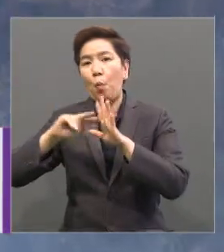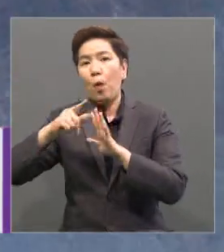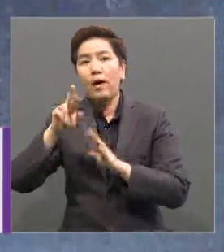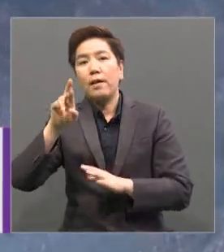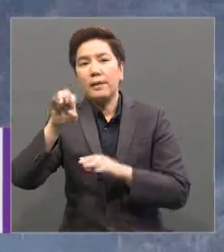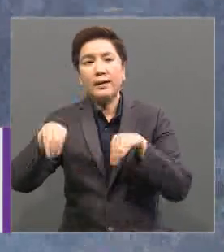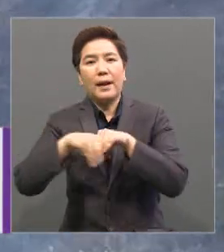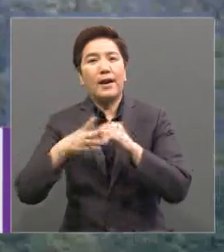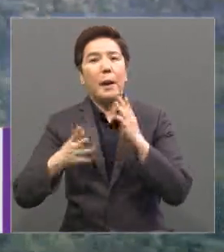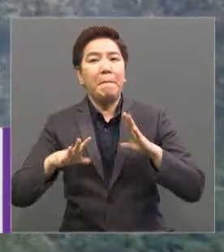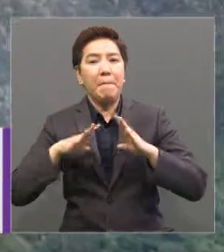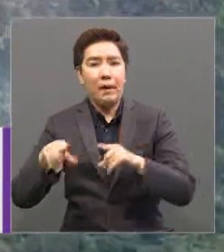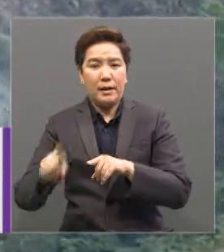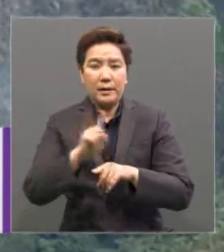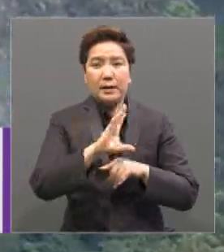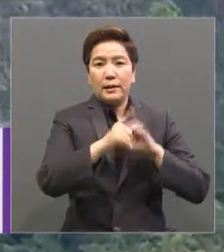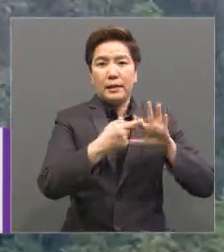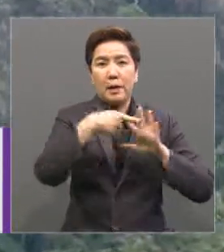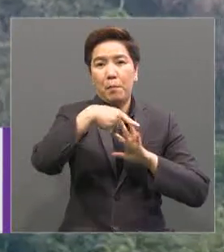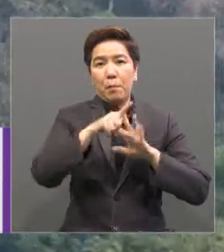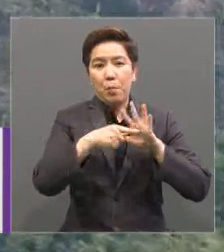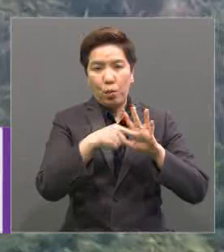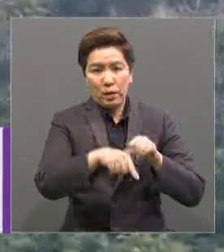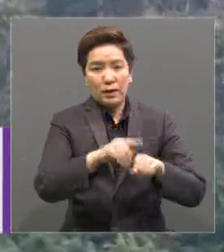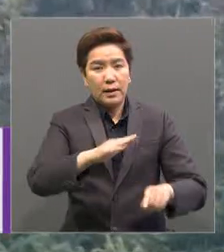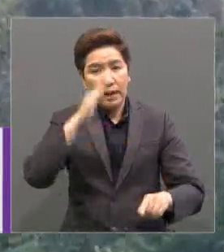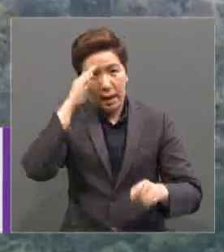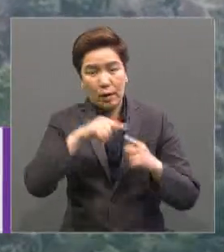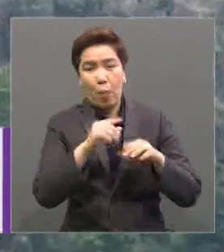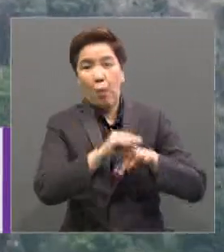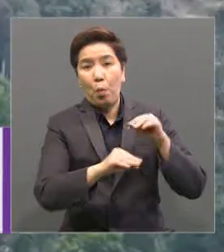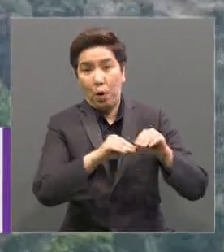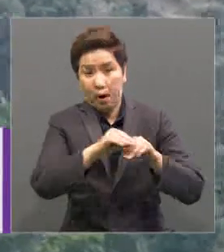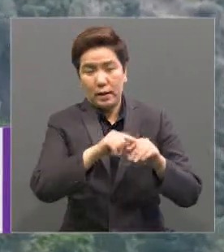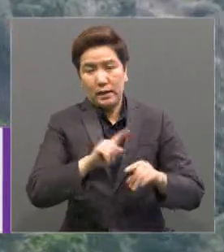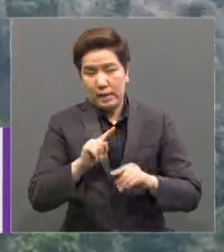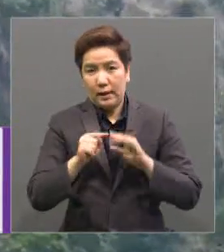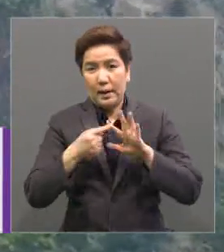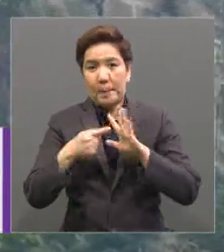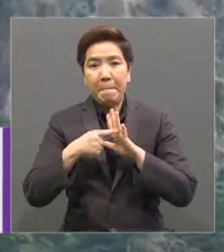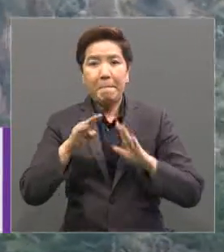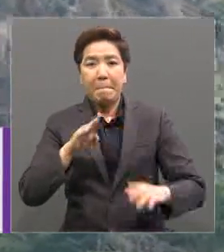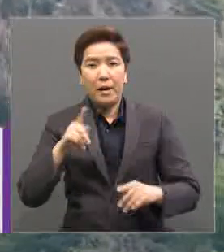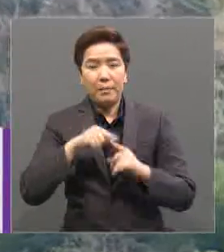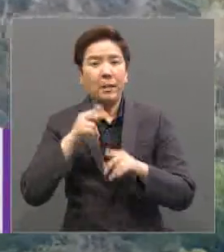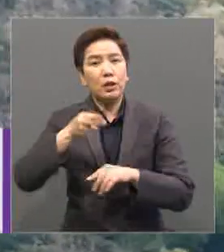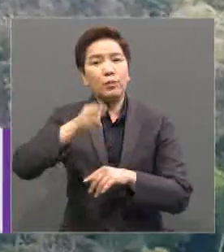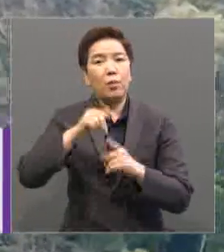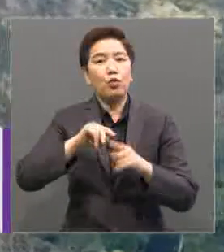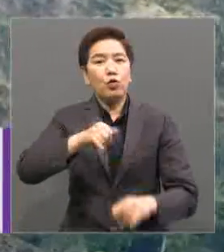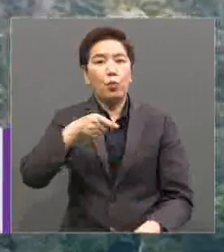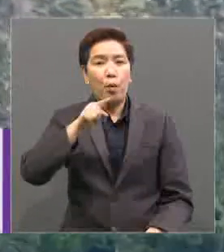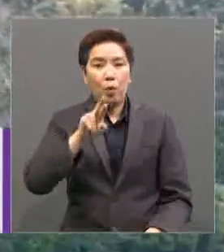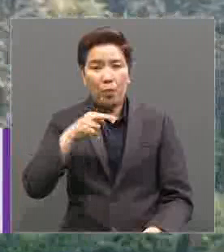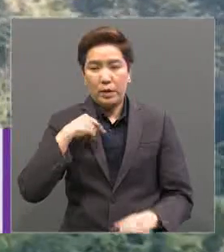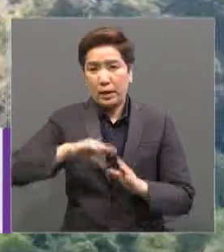ใกล้รีสอร์ทจุดเขาชะพลูอยู่ที่ด้านโครงการทหารพันดีจุดเขาตะแบกเนี่ยอยู่ใกล้สนามยิงปืนจปร.แล้วก็จุดเ